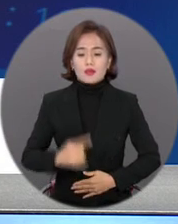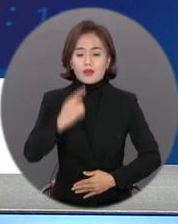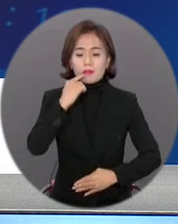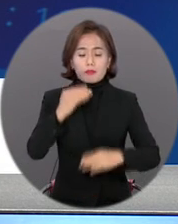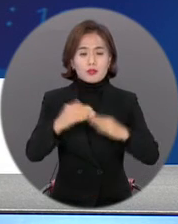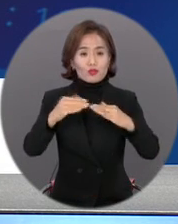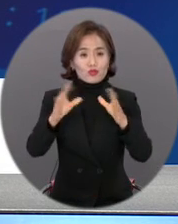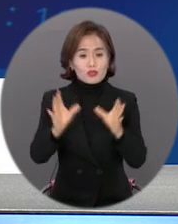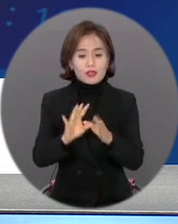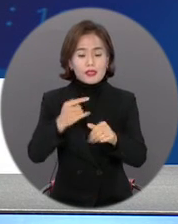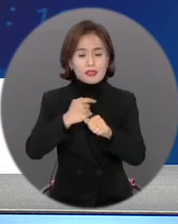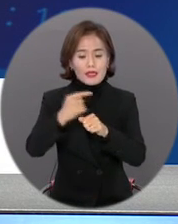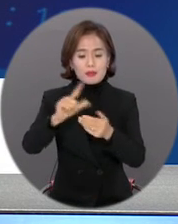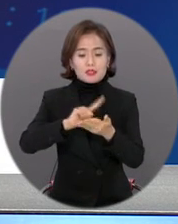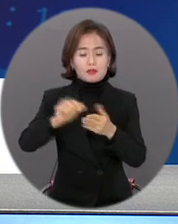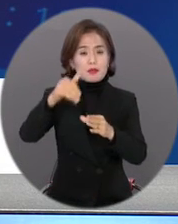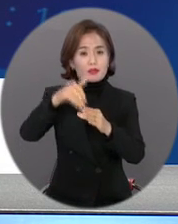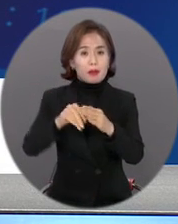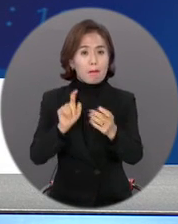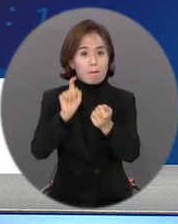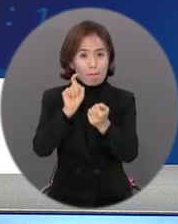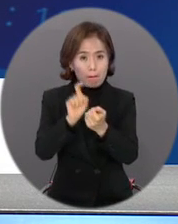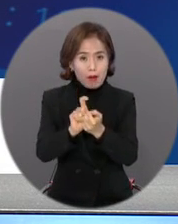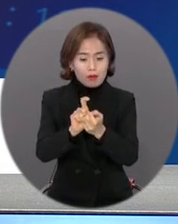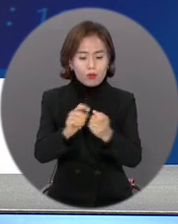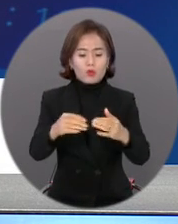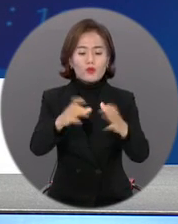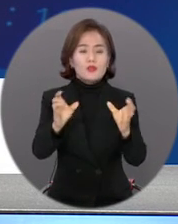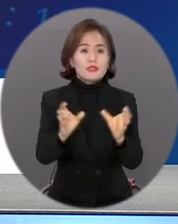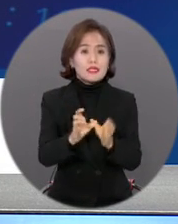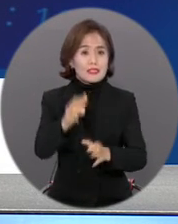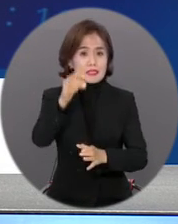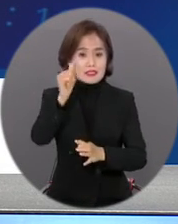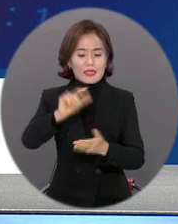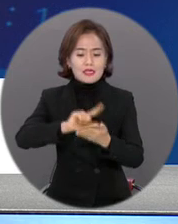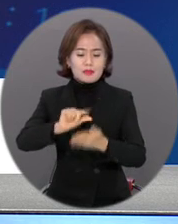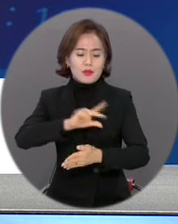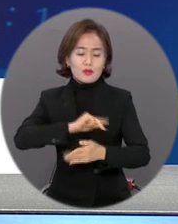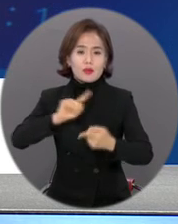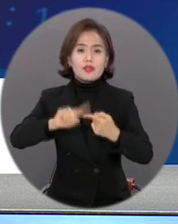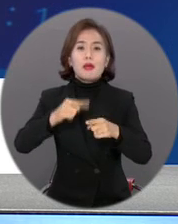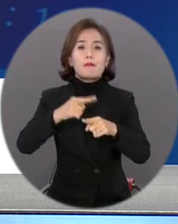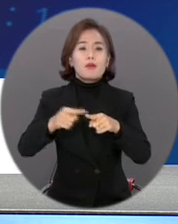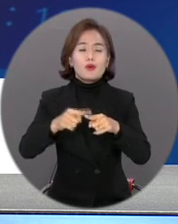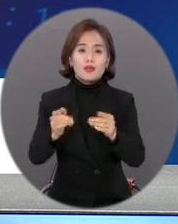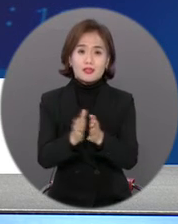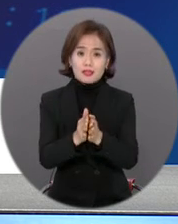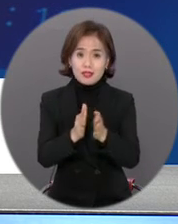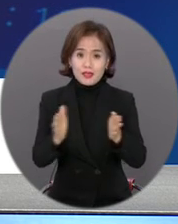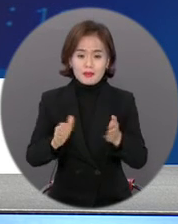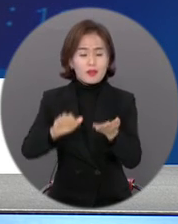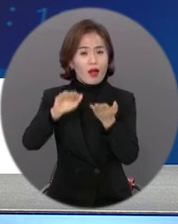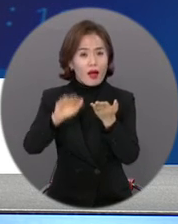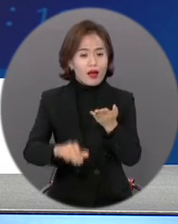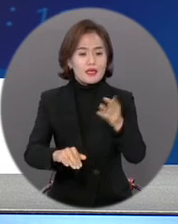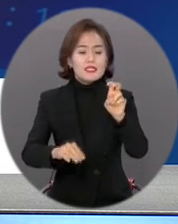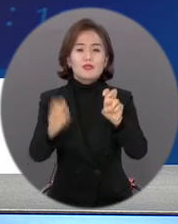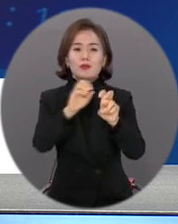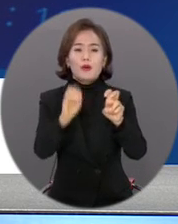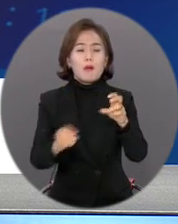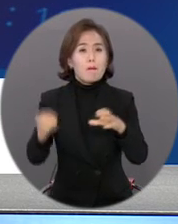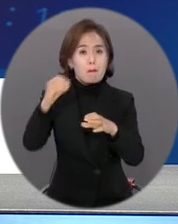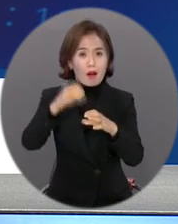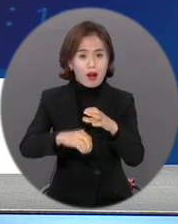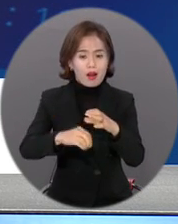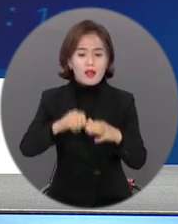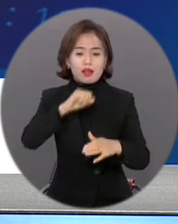민주당이 내년 지방선거를 앞두고 소속 단체장과 지방의원에 대한 평가를 시작합니다. 하위 20%에 포함될